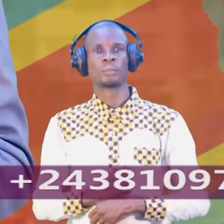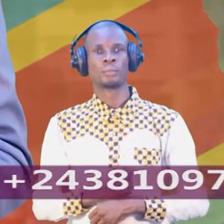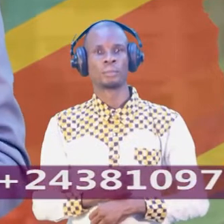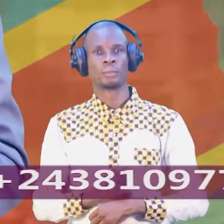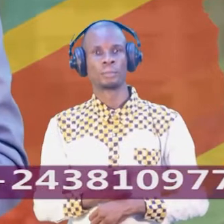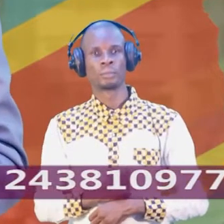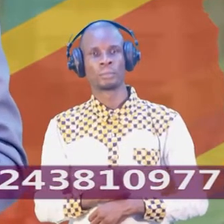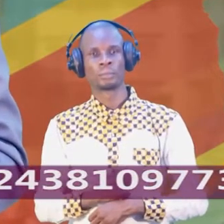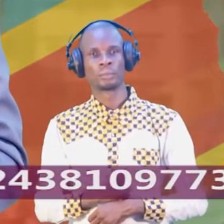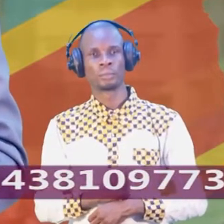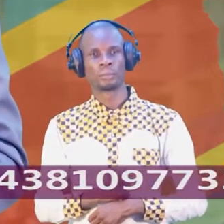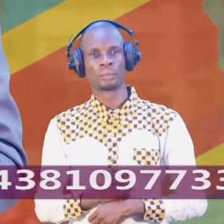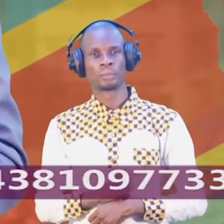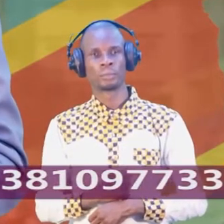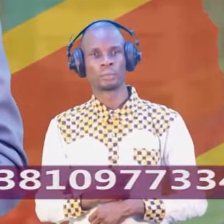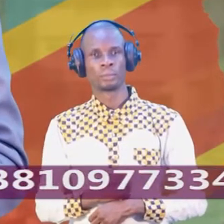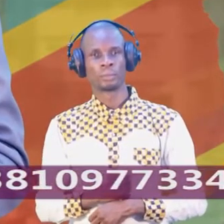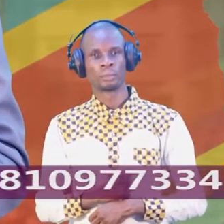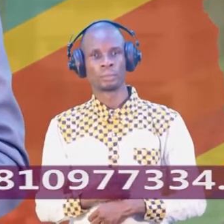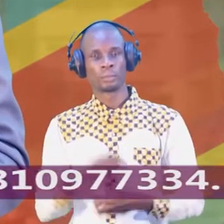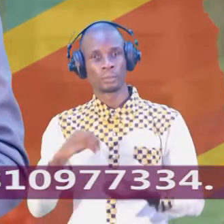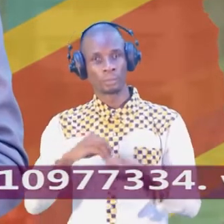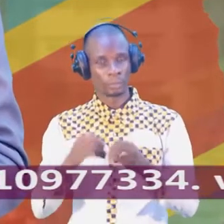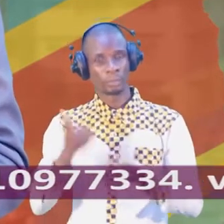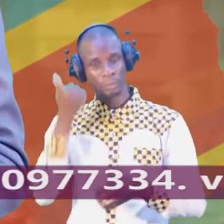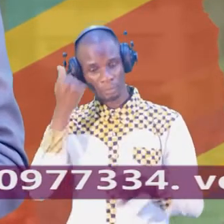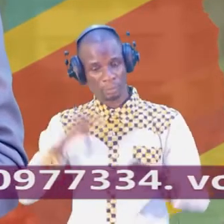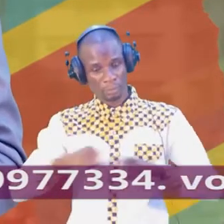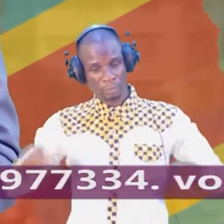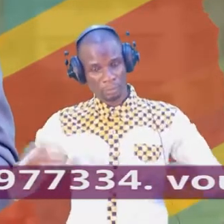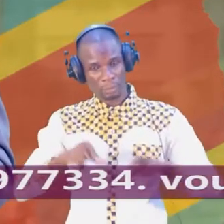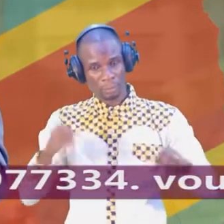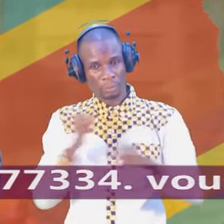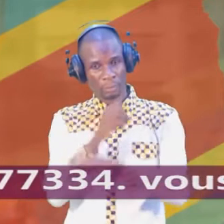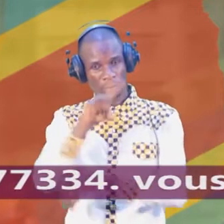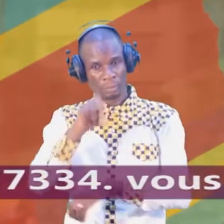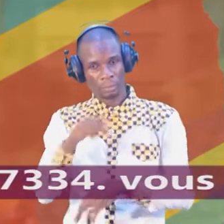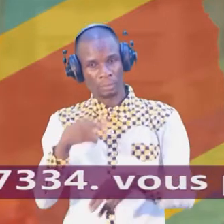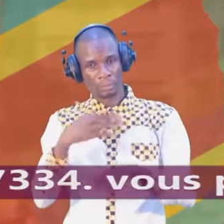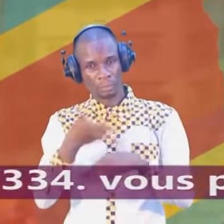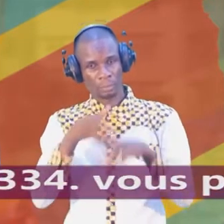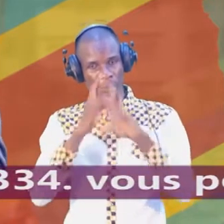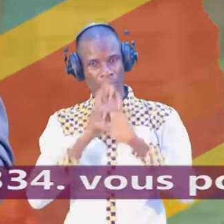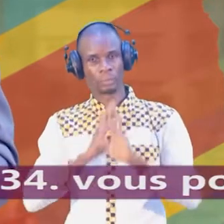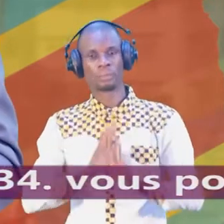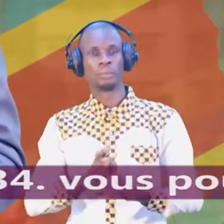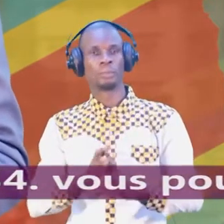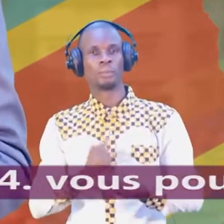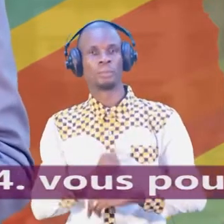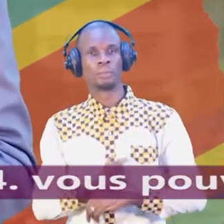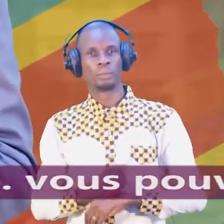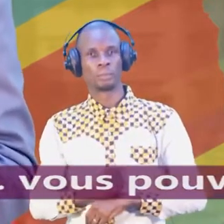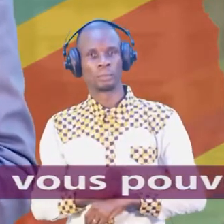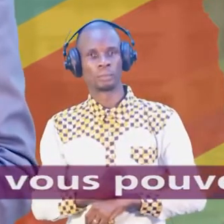nsambela tosengi bino ete bokoba na kotindela biso na banzela na biso oyo